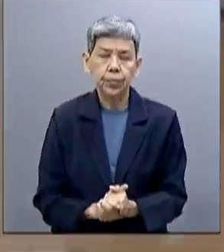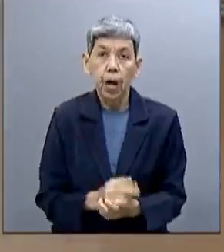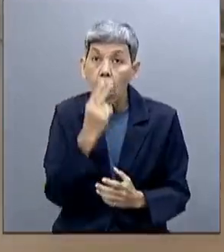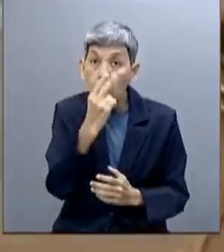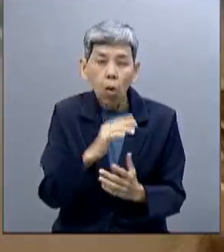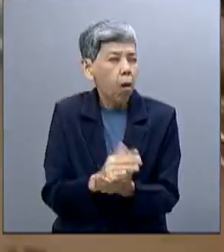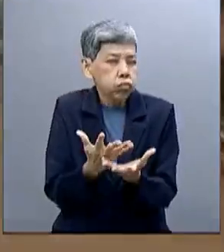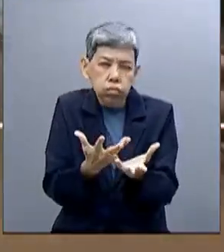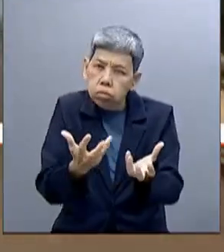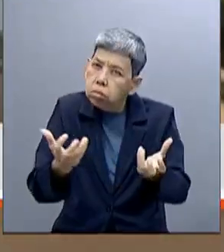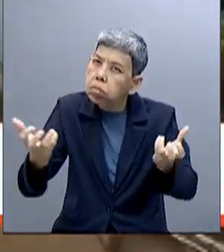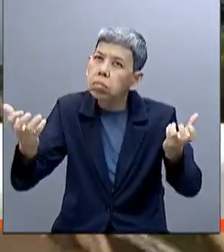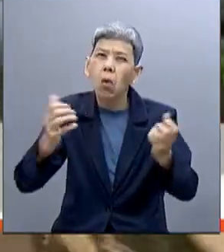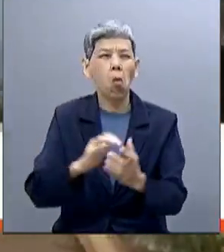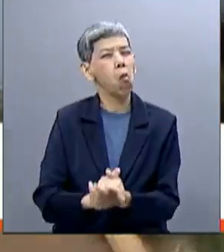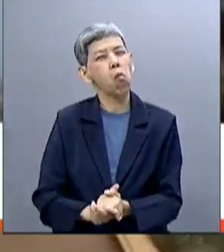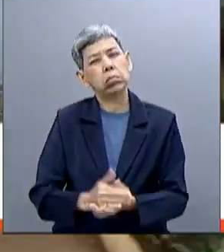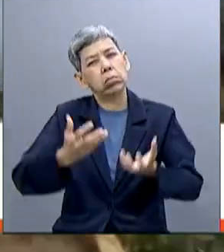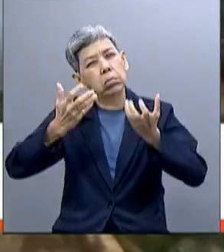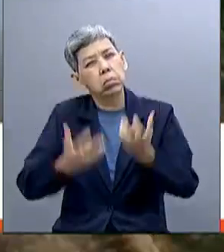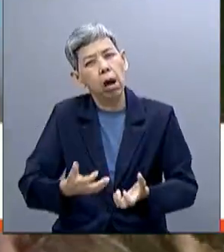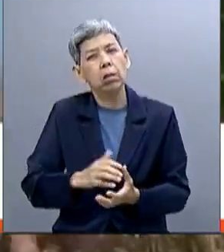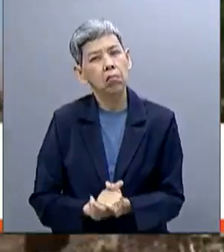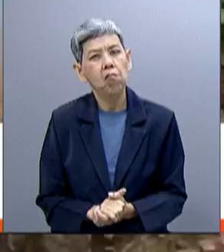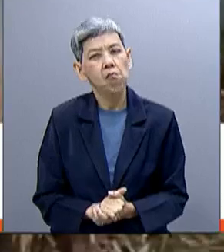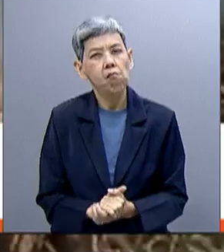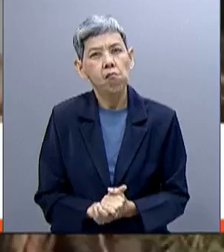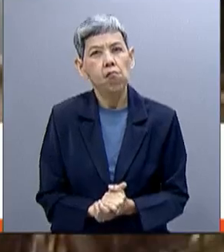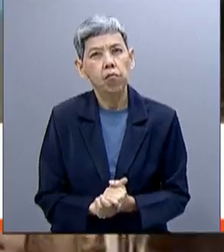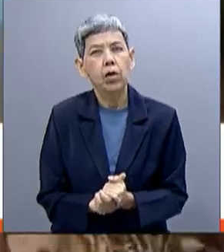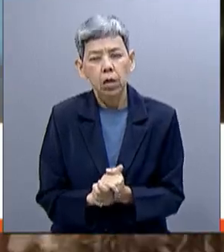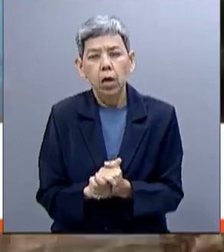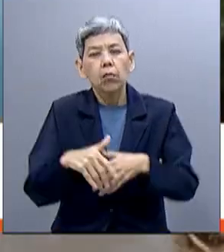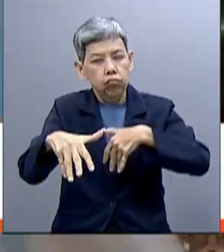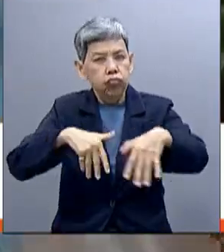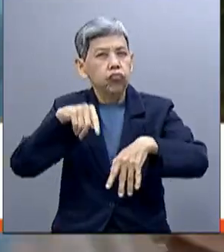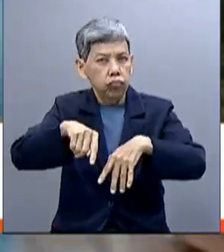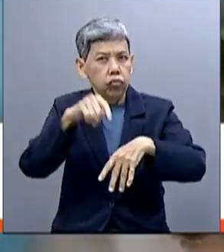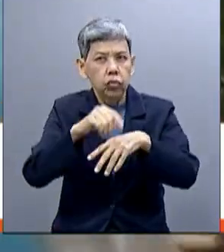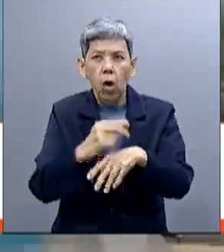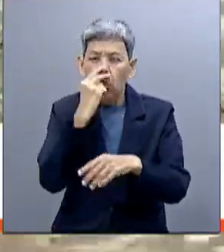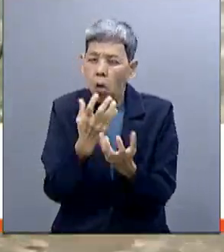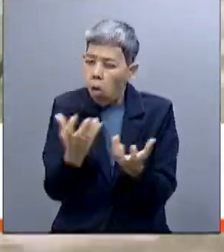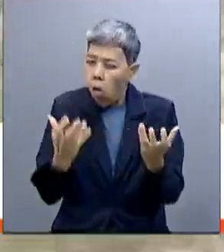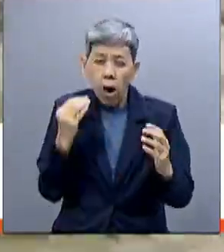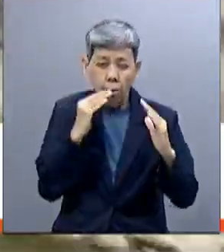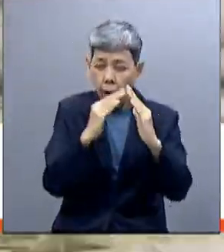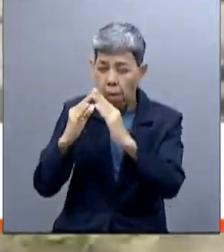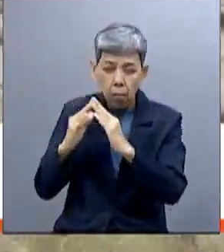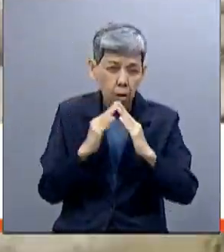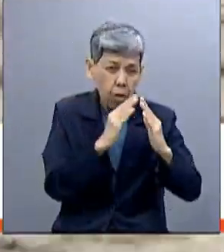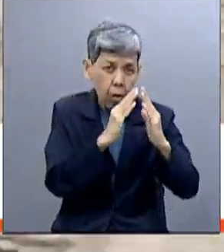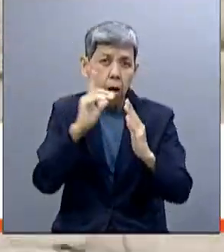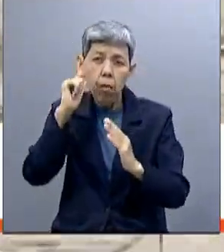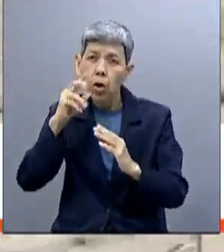นี่เป็นความเสียหายที่หนักหนาสาหัสพอสมควรเลยนะคะสำหรับชาวขุนยวมทรัพย์สินในหลายหมู่บ้านในตำบลแม่ยวม